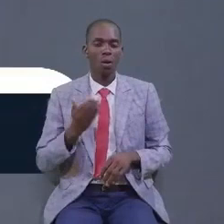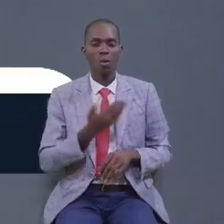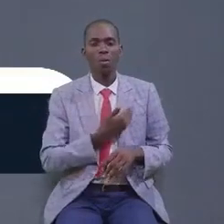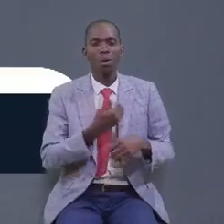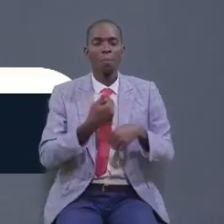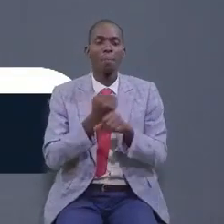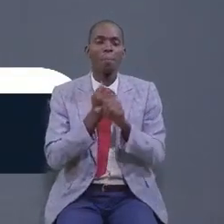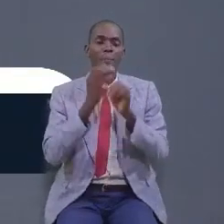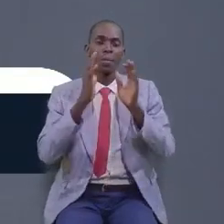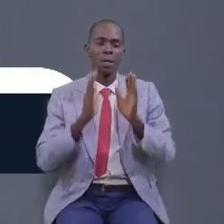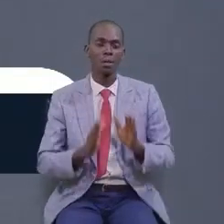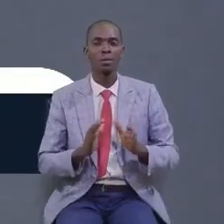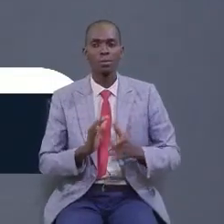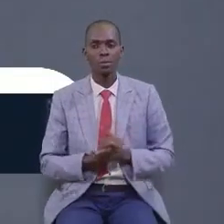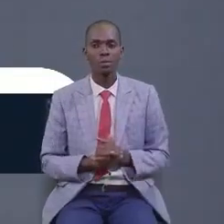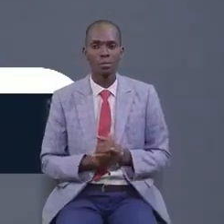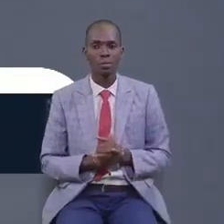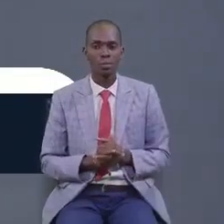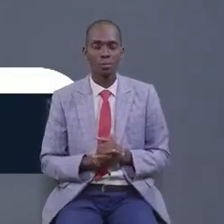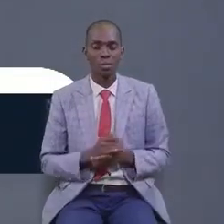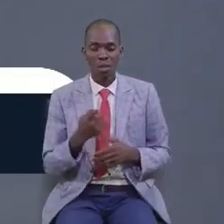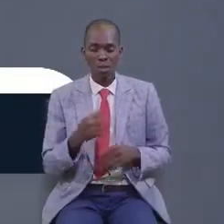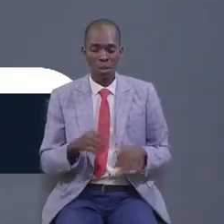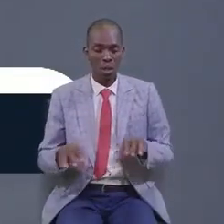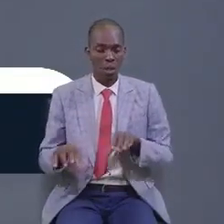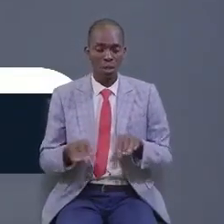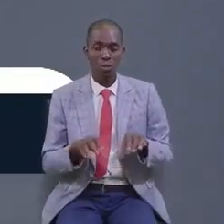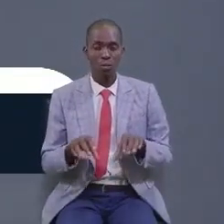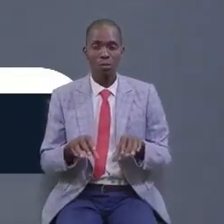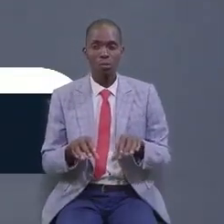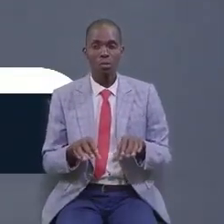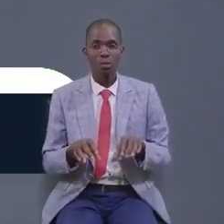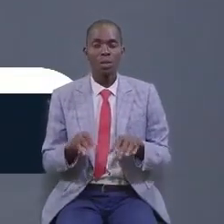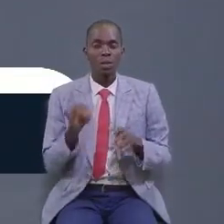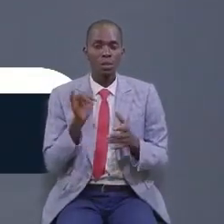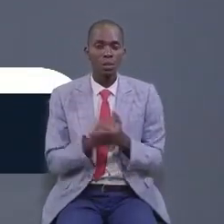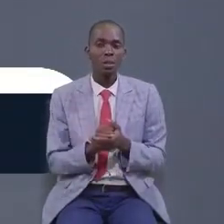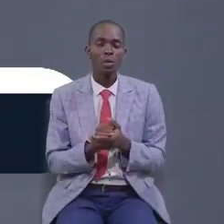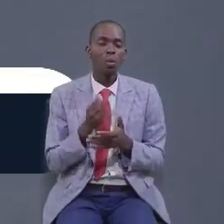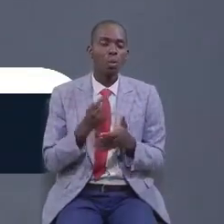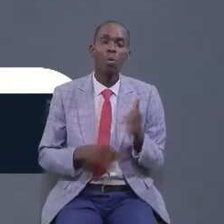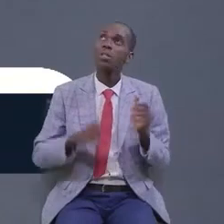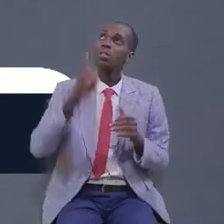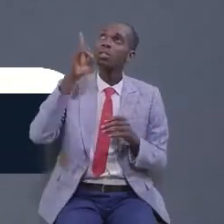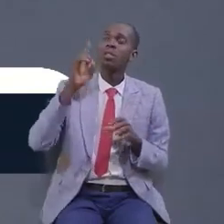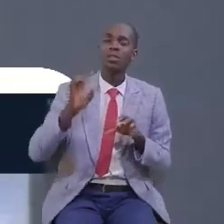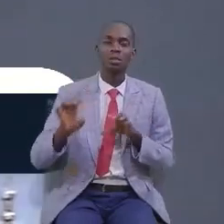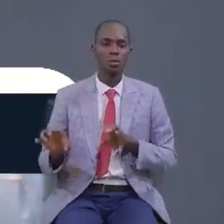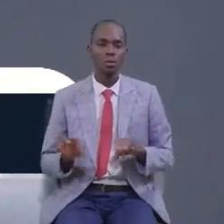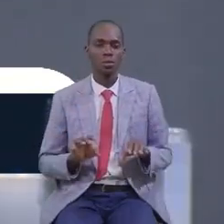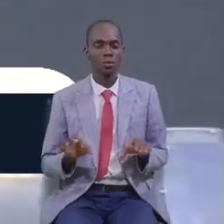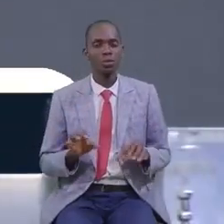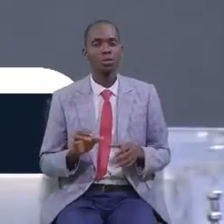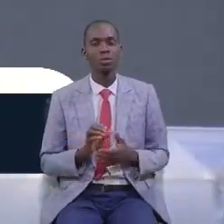సృష్టికర్త యొక్క క్రియలు చర్యలు ది యాక్షన్ దట్ హి డో వాట్ హి డస్ ఆయన